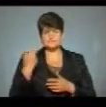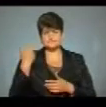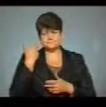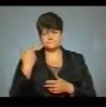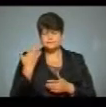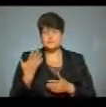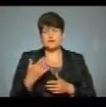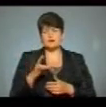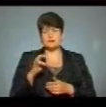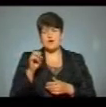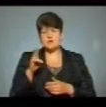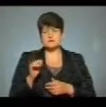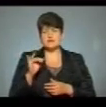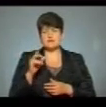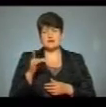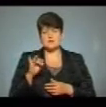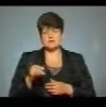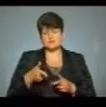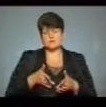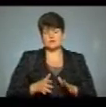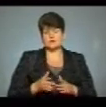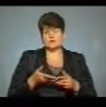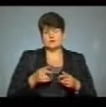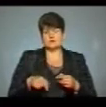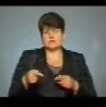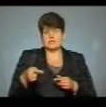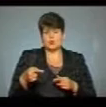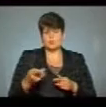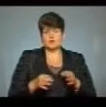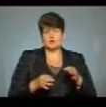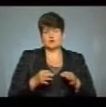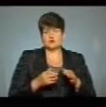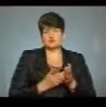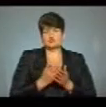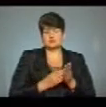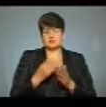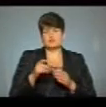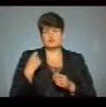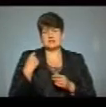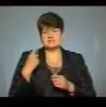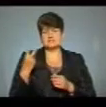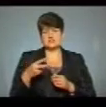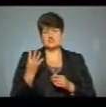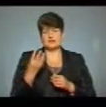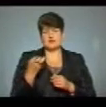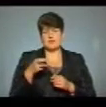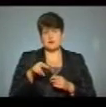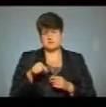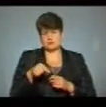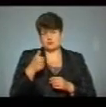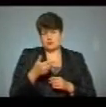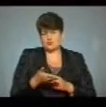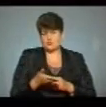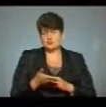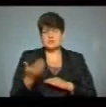голову нацгвардійця, солдат родом із Тернополя. У суді Одеси служив із 24 липня 2019 року. За